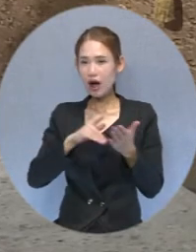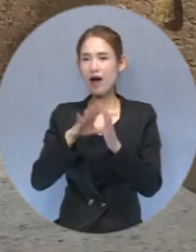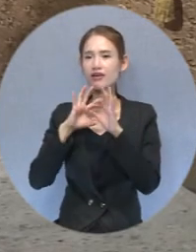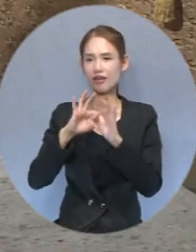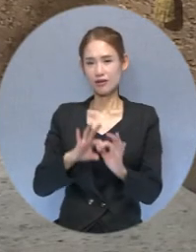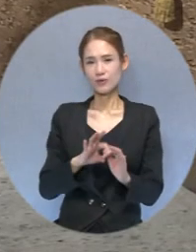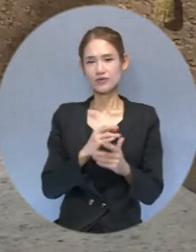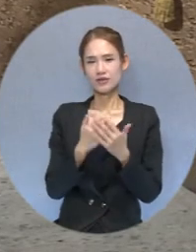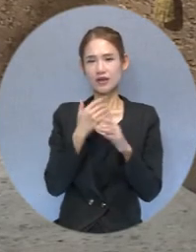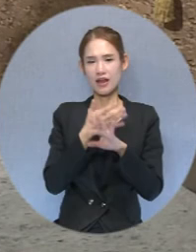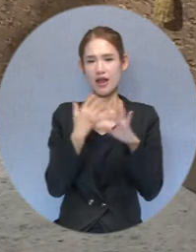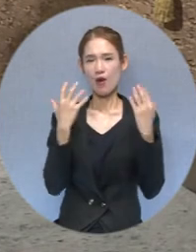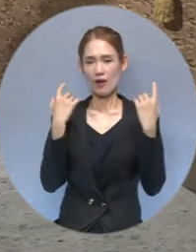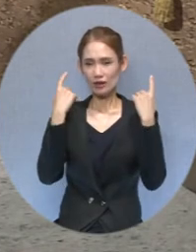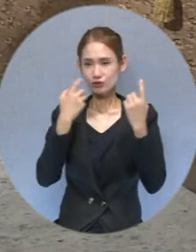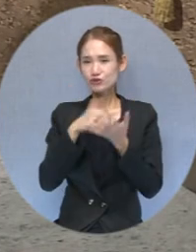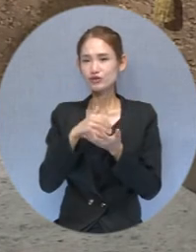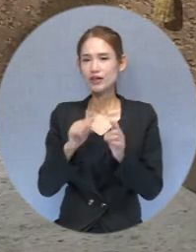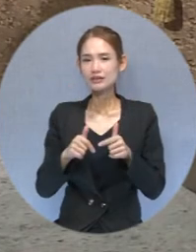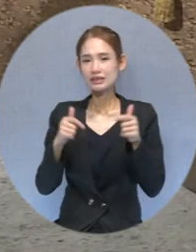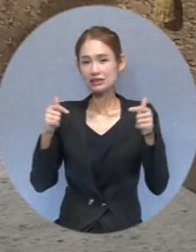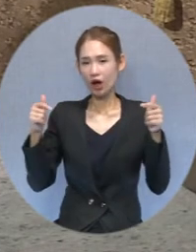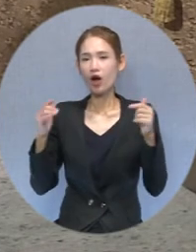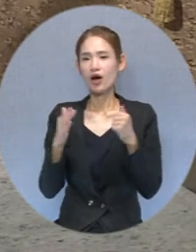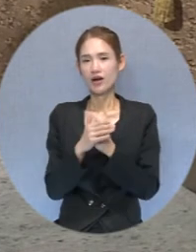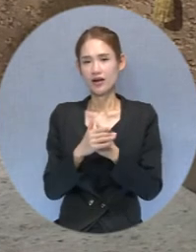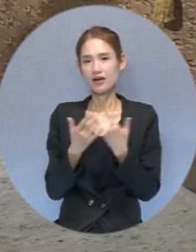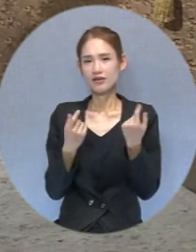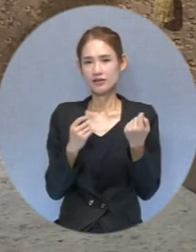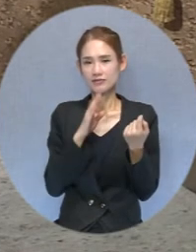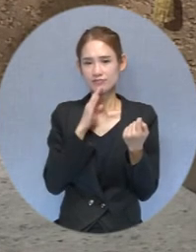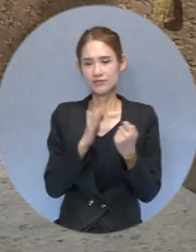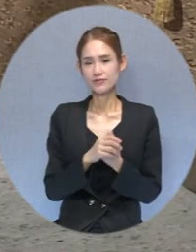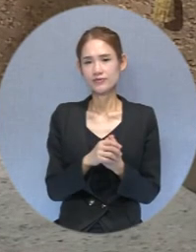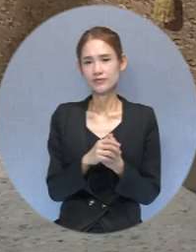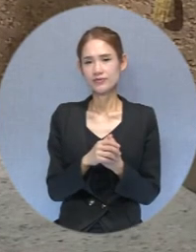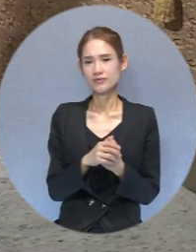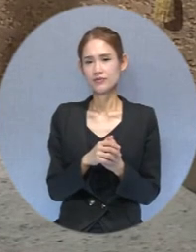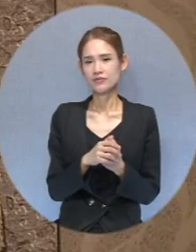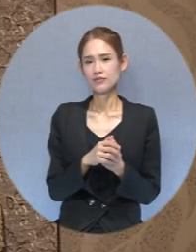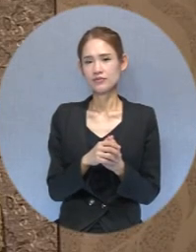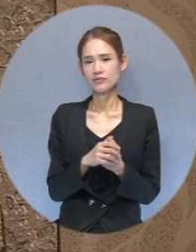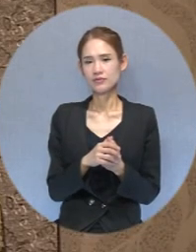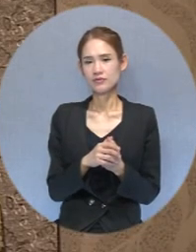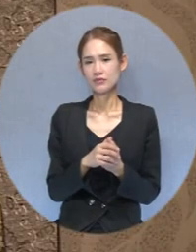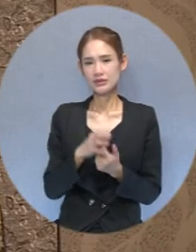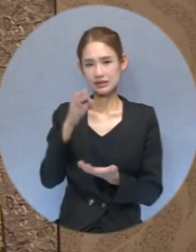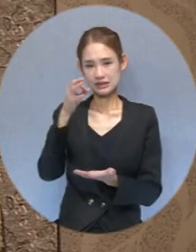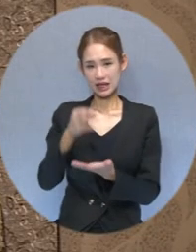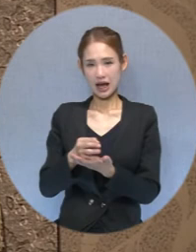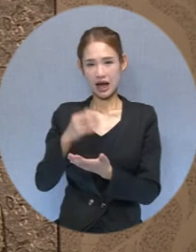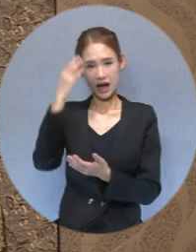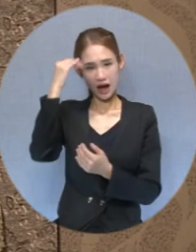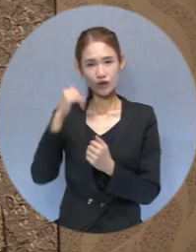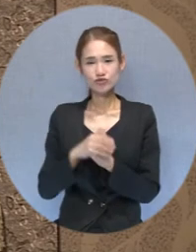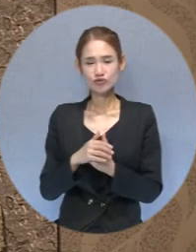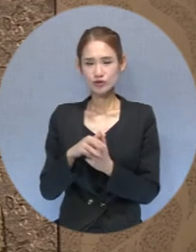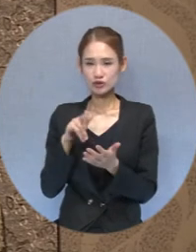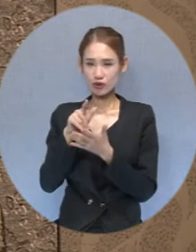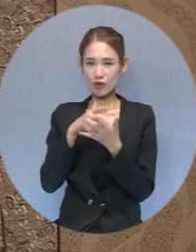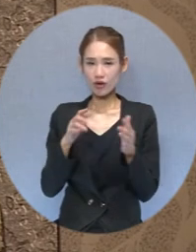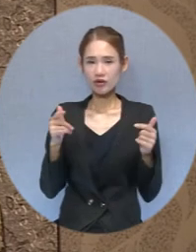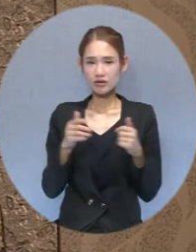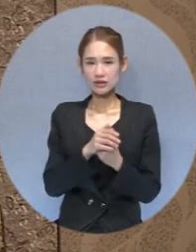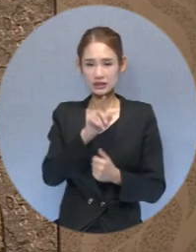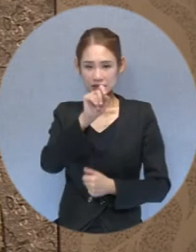해외 여행객 수가 엄청 늘어났었으니까 네, 네 그럴 법도 하네요. 그 다음에 이제 뭐 국내선 저가항공사도 굉장히 늘어났고요. 네. 그래서